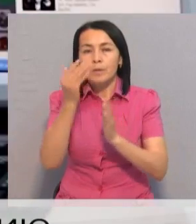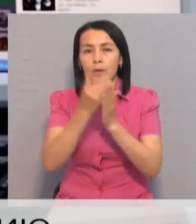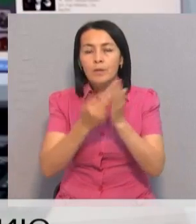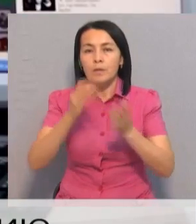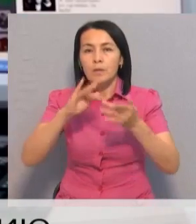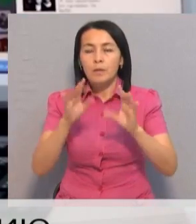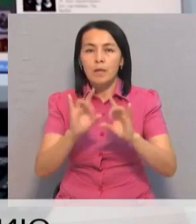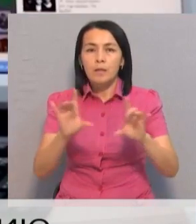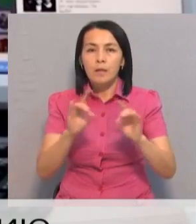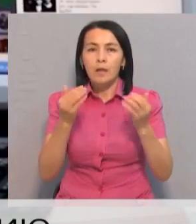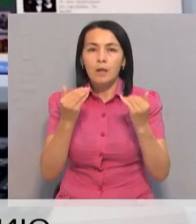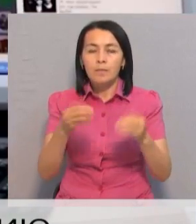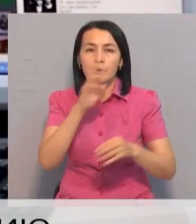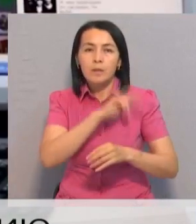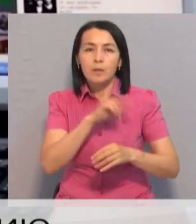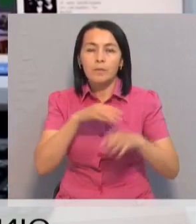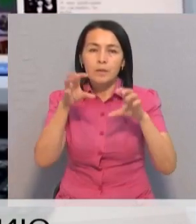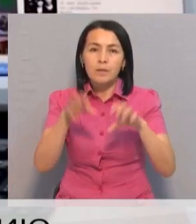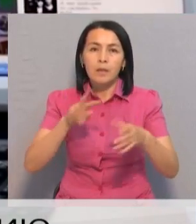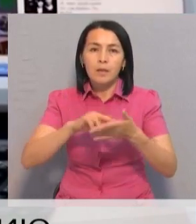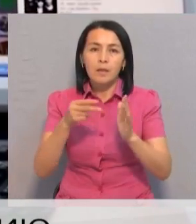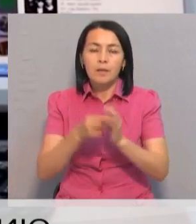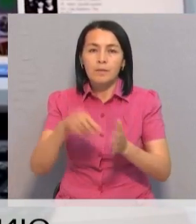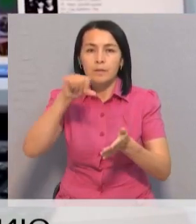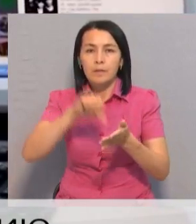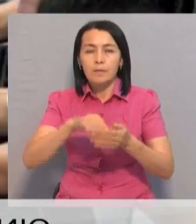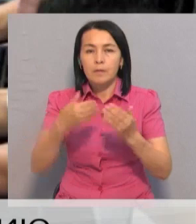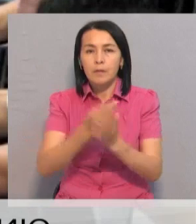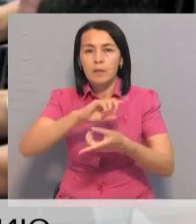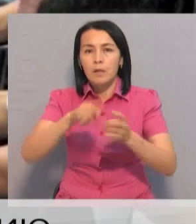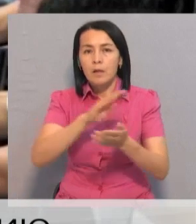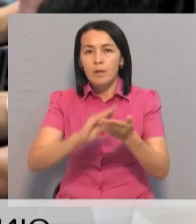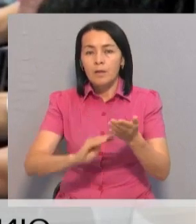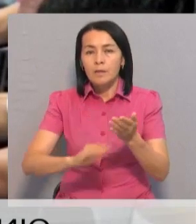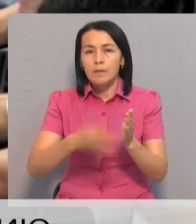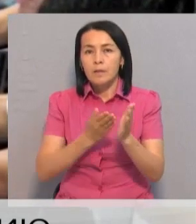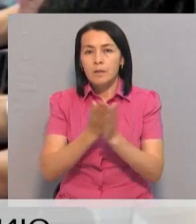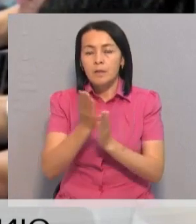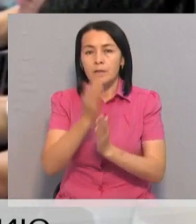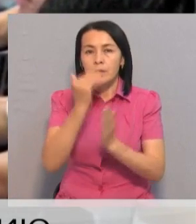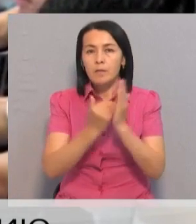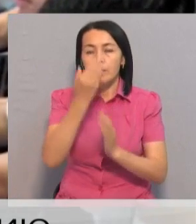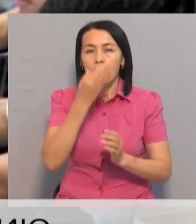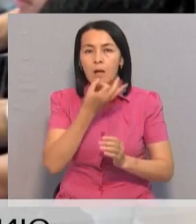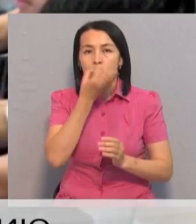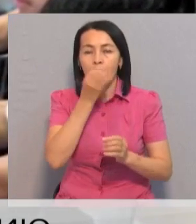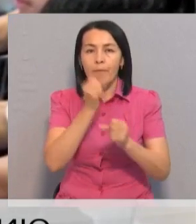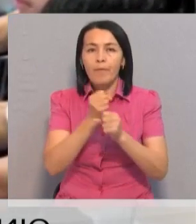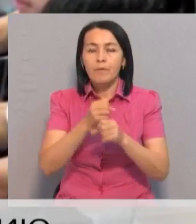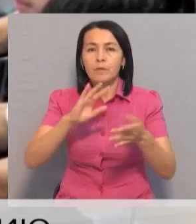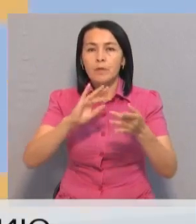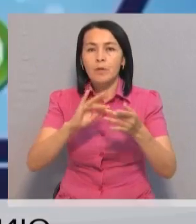и онлайн-реклама. В ходе работы над законопроектом внесены поправки, направленные по повышению ответственности